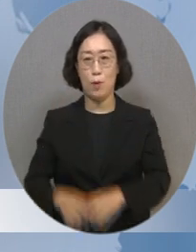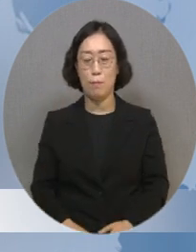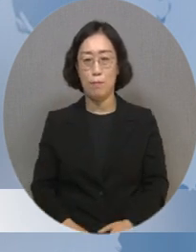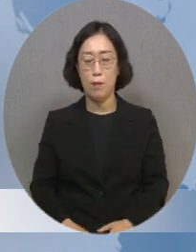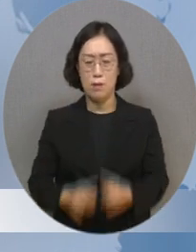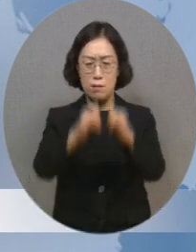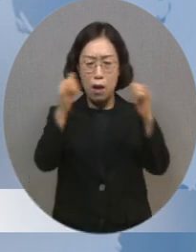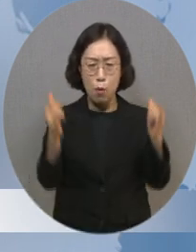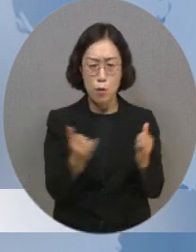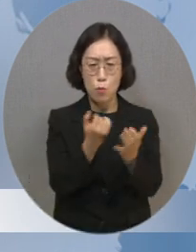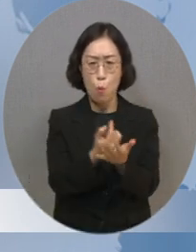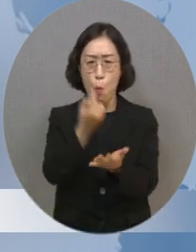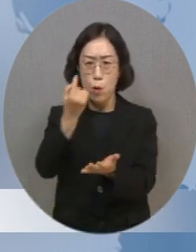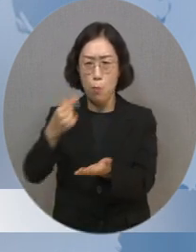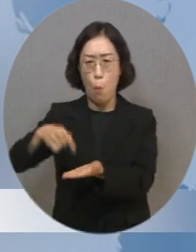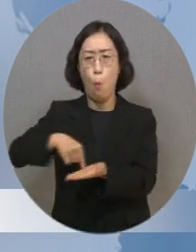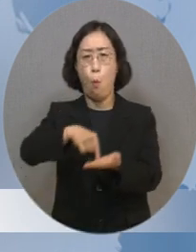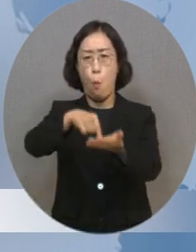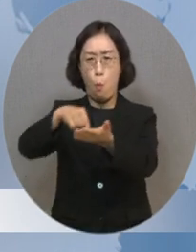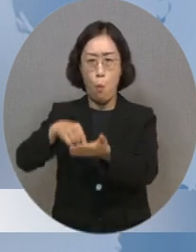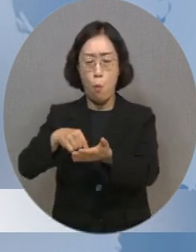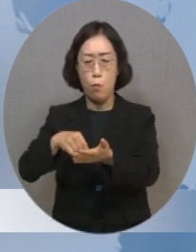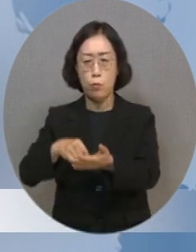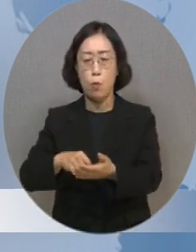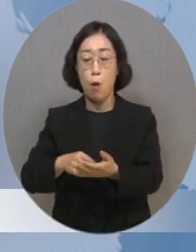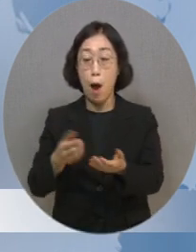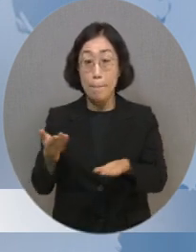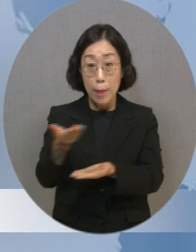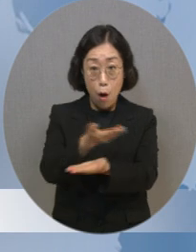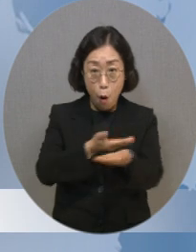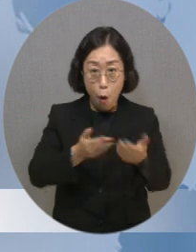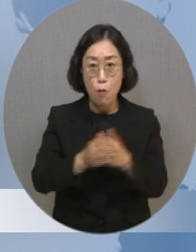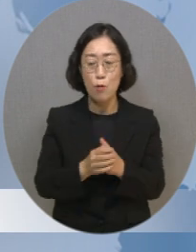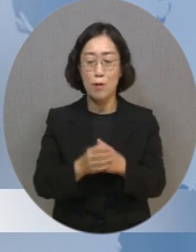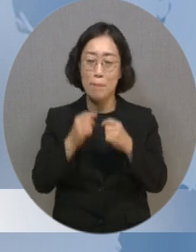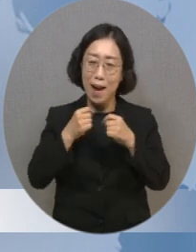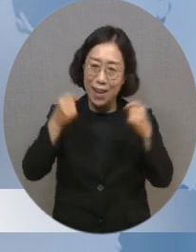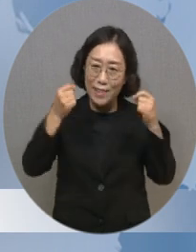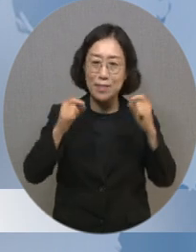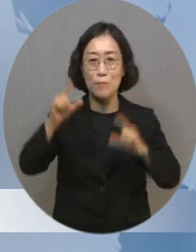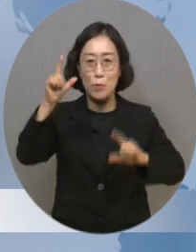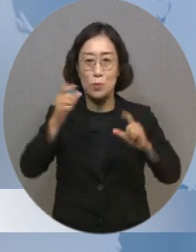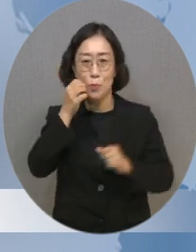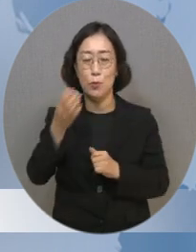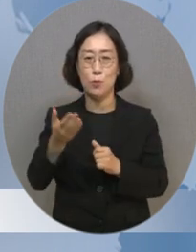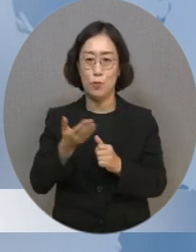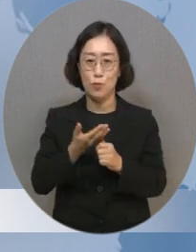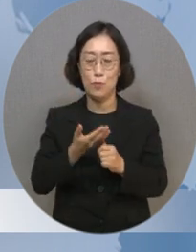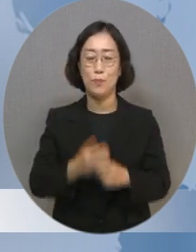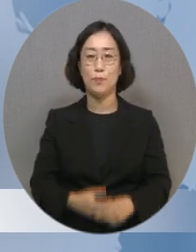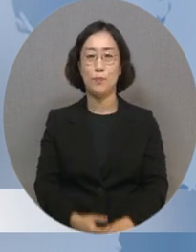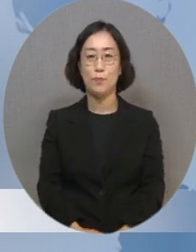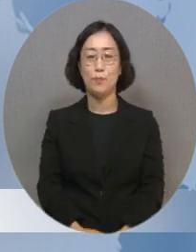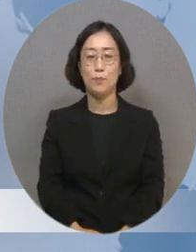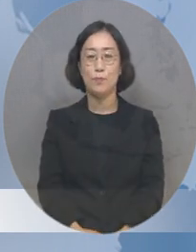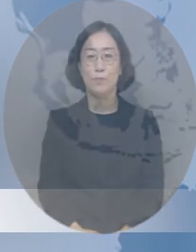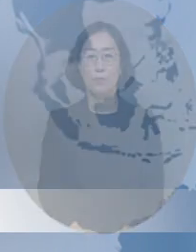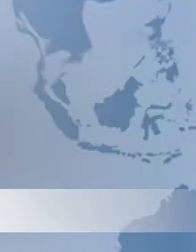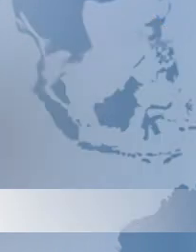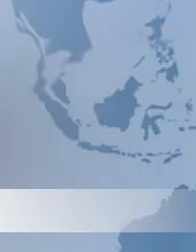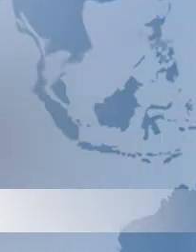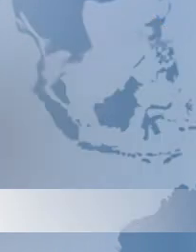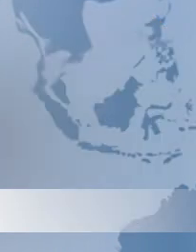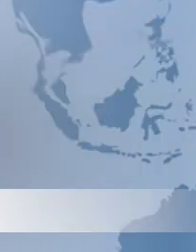사회적 고립에서 벗어나 자연에서 이웃과 어울리며 연신 밝은 모습을 보였습니다. 정은선 기자가